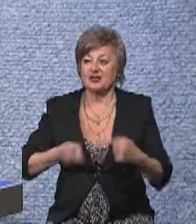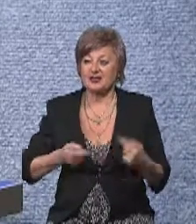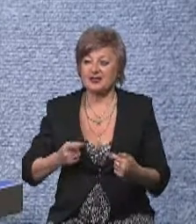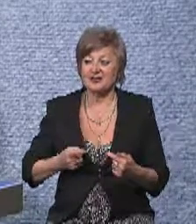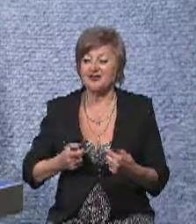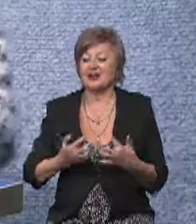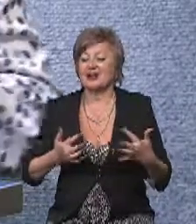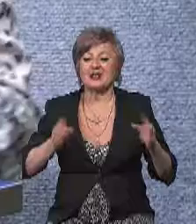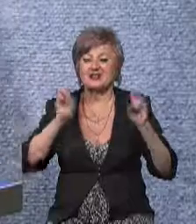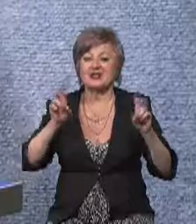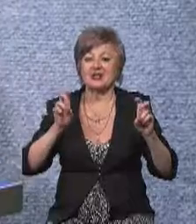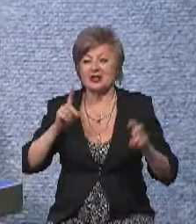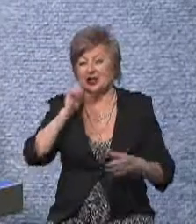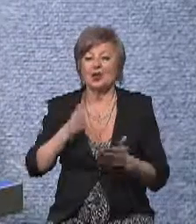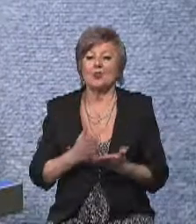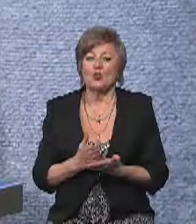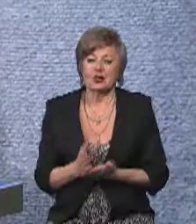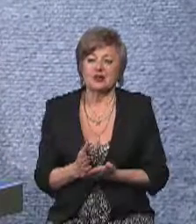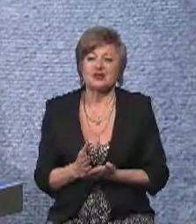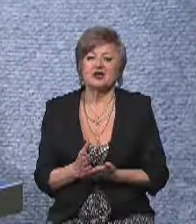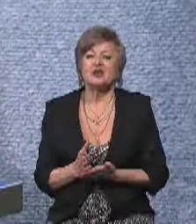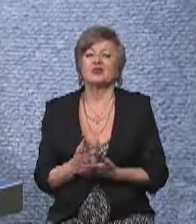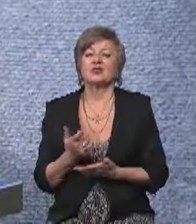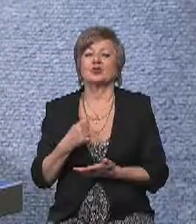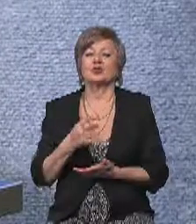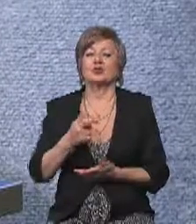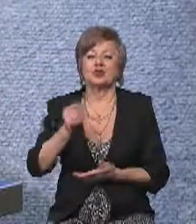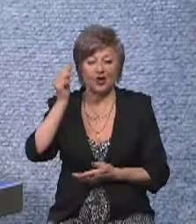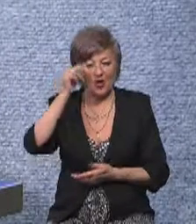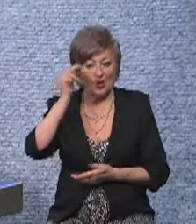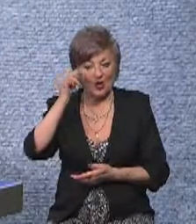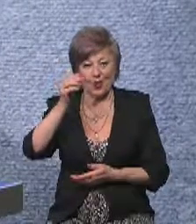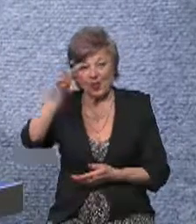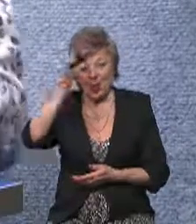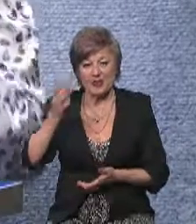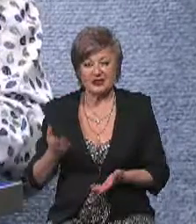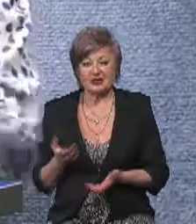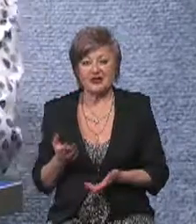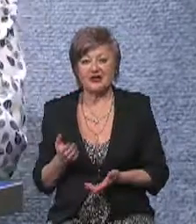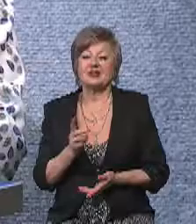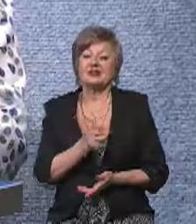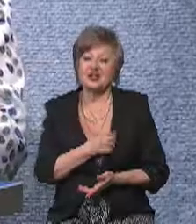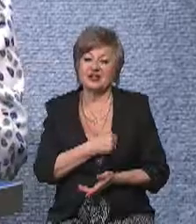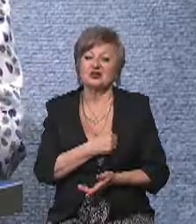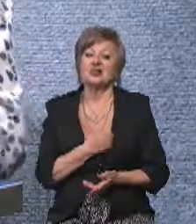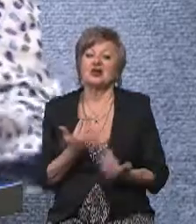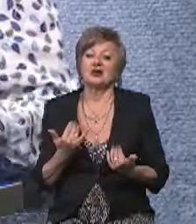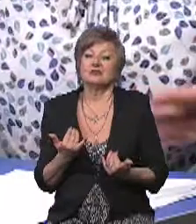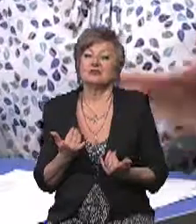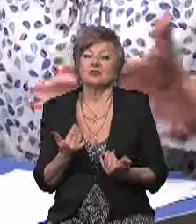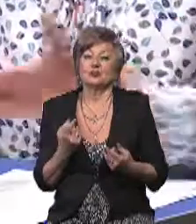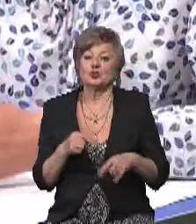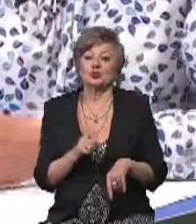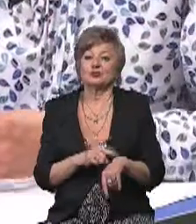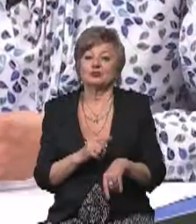відкритих списків, і з приводу політичних викликів, і з приводу гуманітарних викликів насамперед. На жаль, зараз завершуємо, на жаль, тому що в